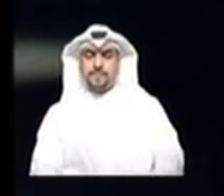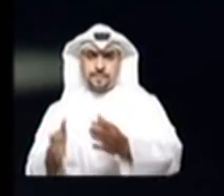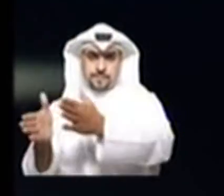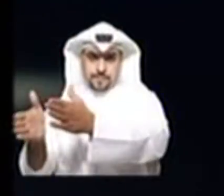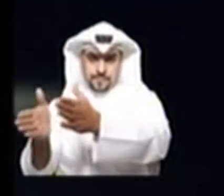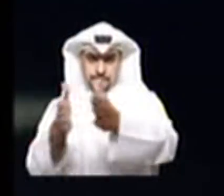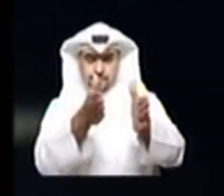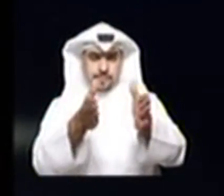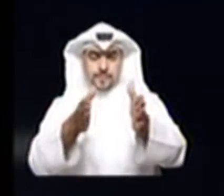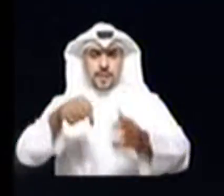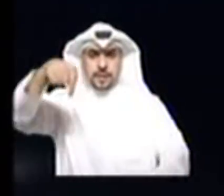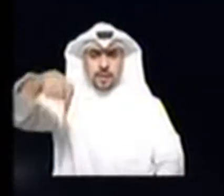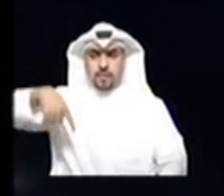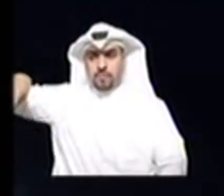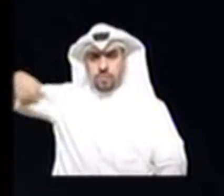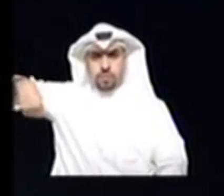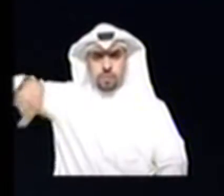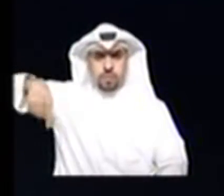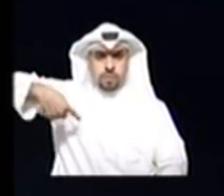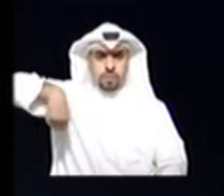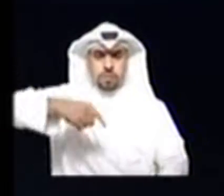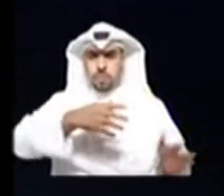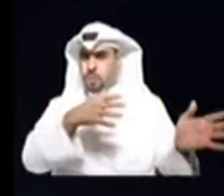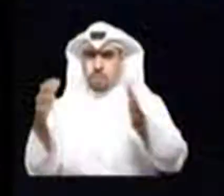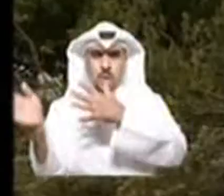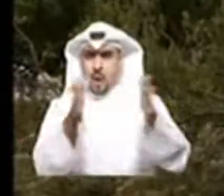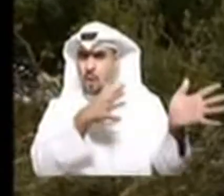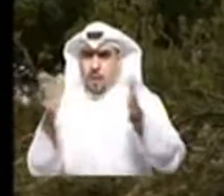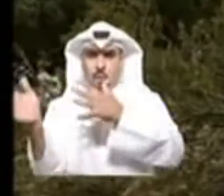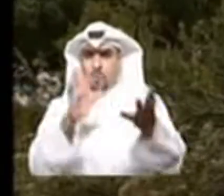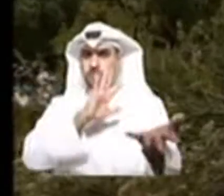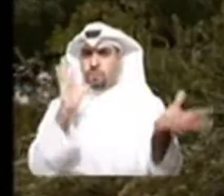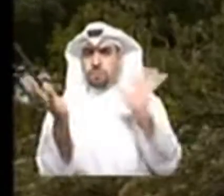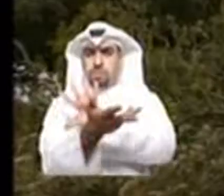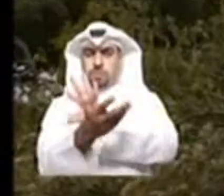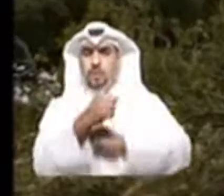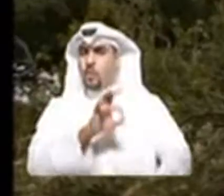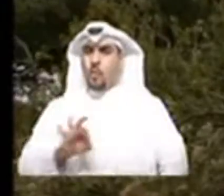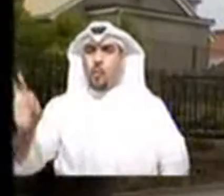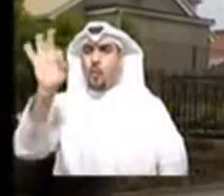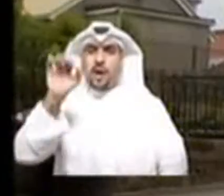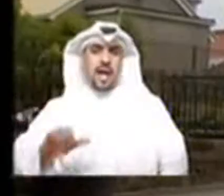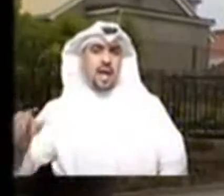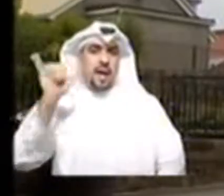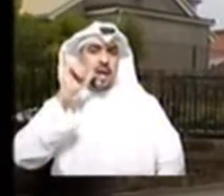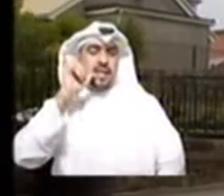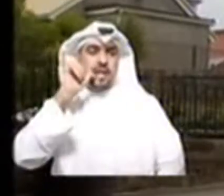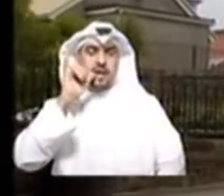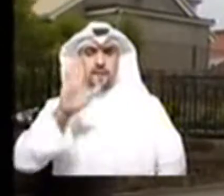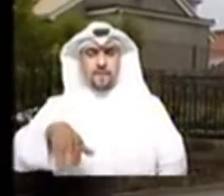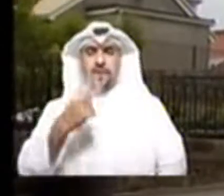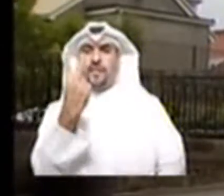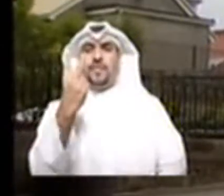أسفرت عاصفة آلي في بريطانيا عن وقوع قتيلين وجريح فيما انقطع التيار الكهربائي عن آلاف الأشخاص، وتأثرت حركة